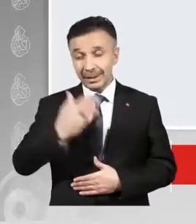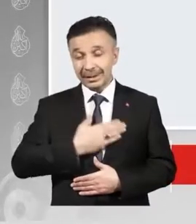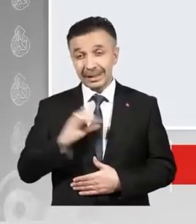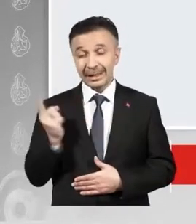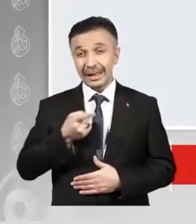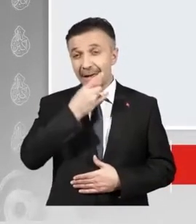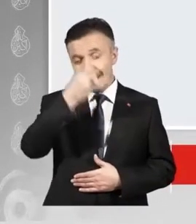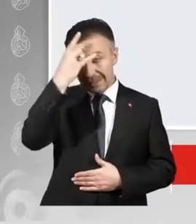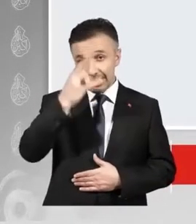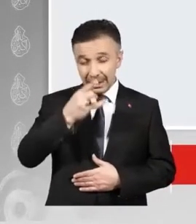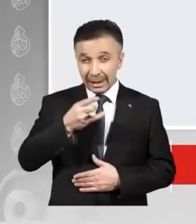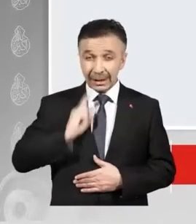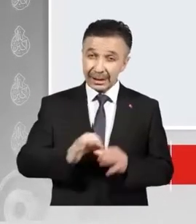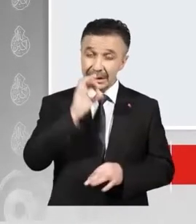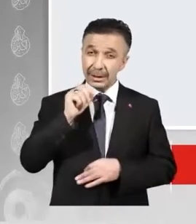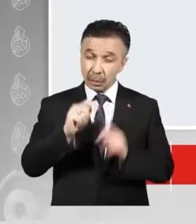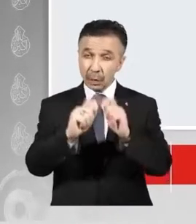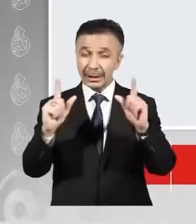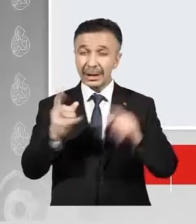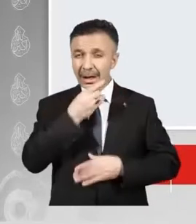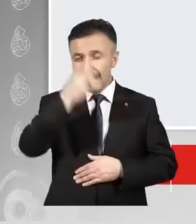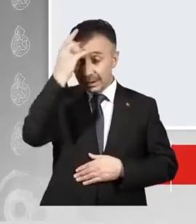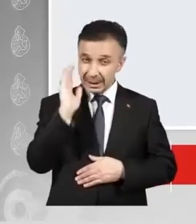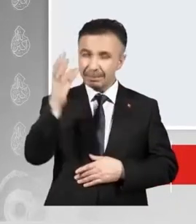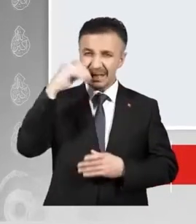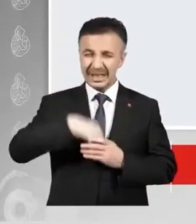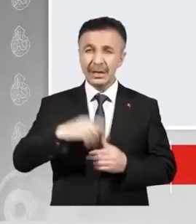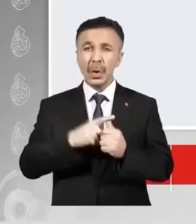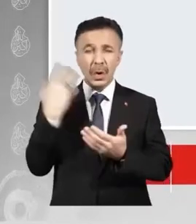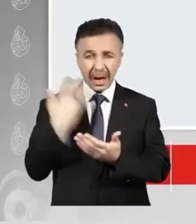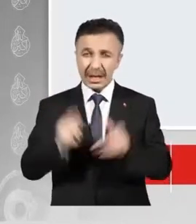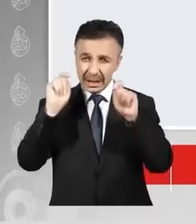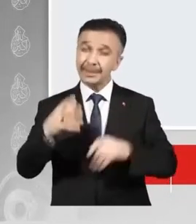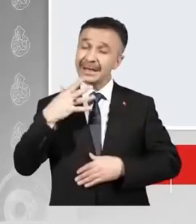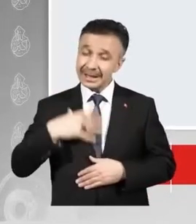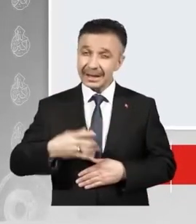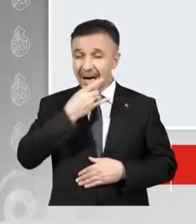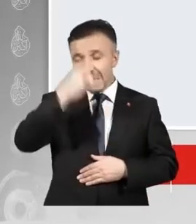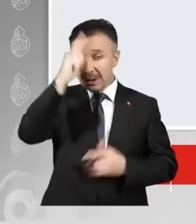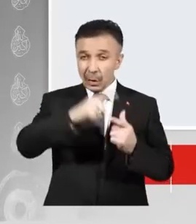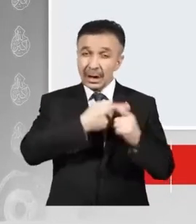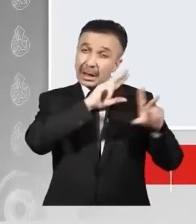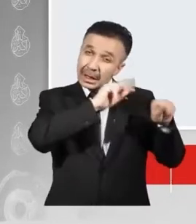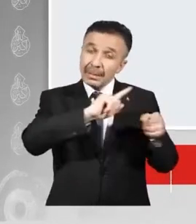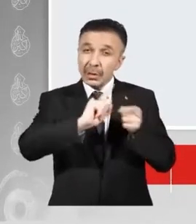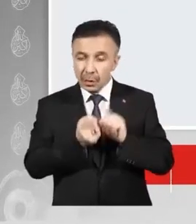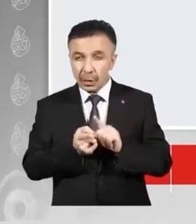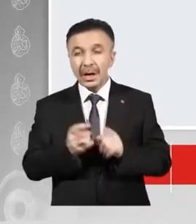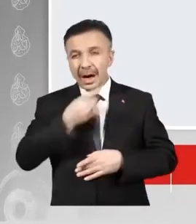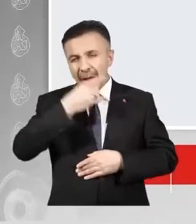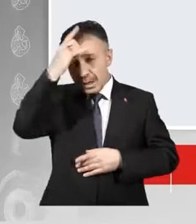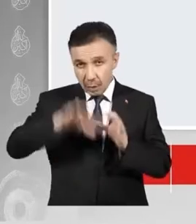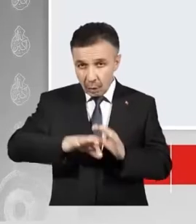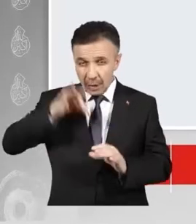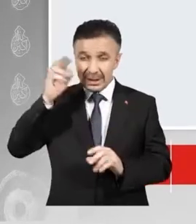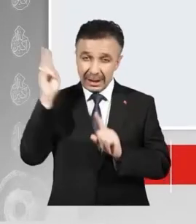Merhaba saygıdeğer hacı adayımız. Burada hacca gitmek üzere ön kayıt yaptırmak istediğiniz hac konaklama türü,